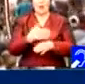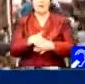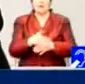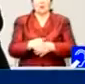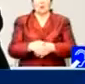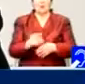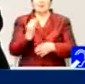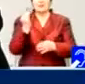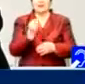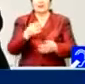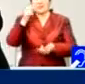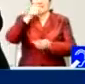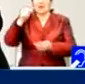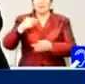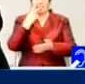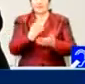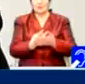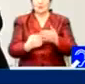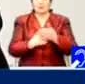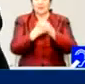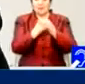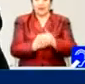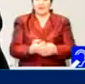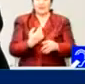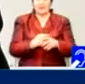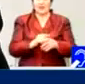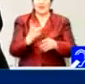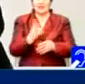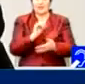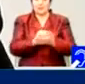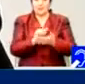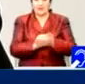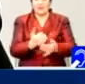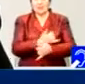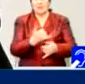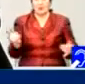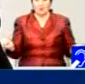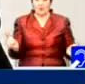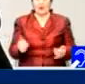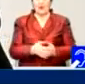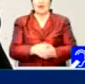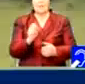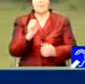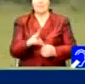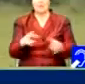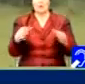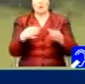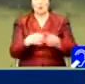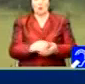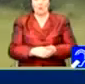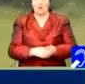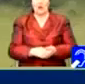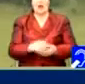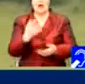cu acel cod unic de bare pe care trebuie să le tipărească și să le ofere mai apoi membrilor grupului. Un